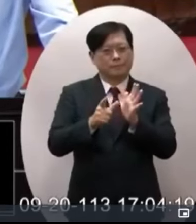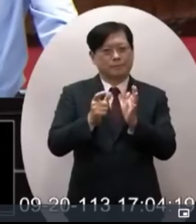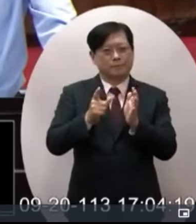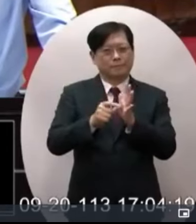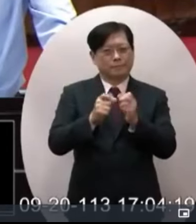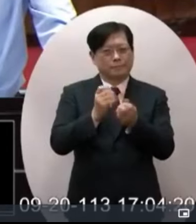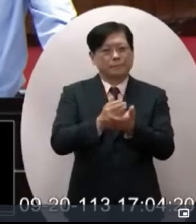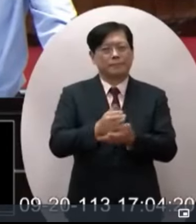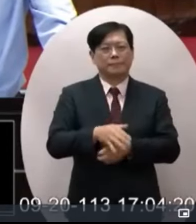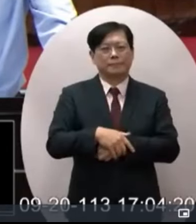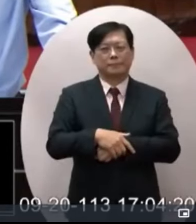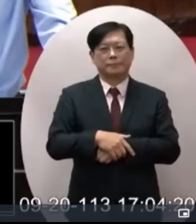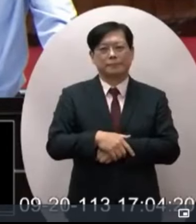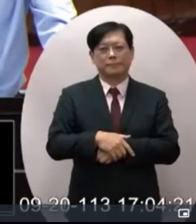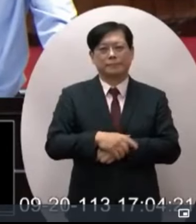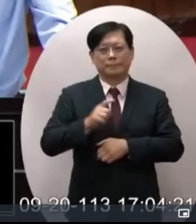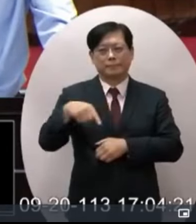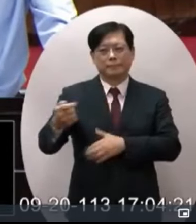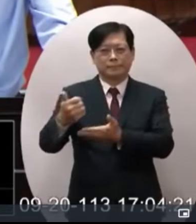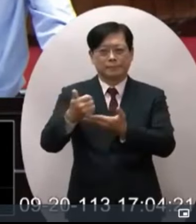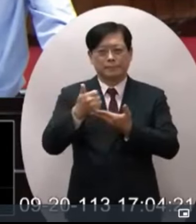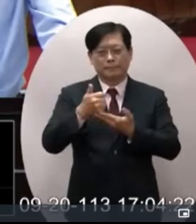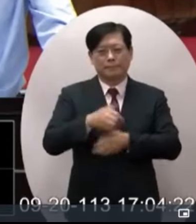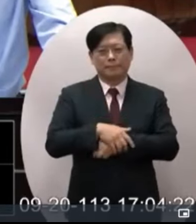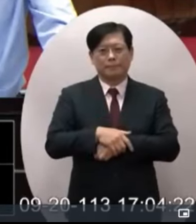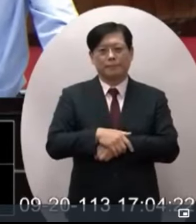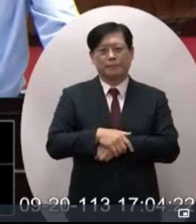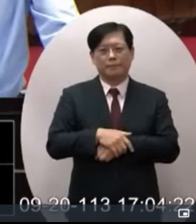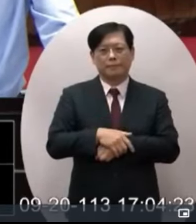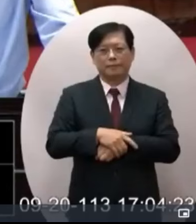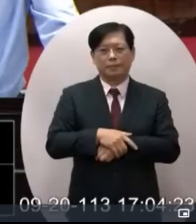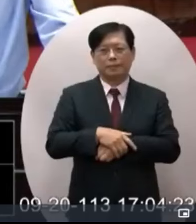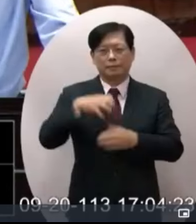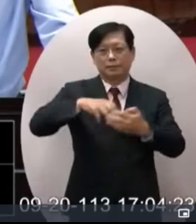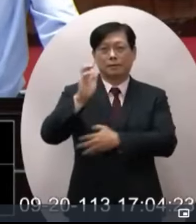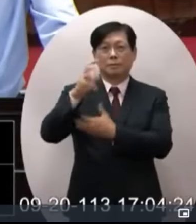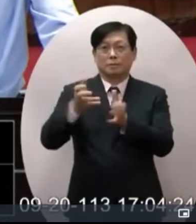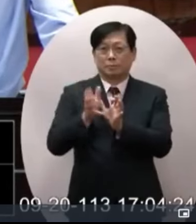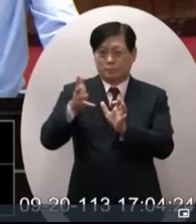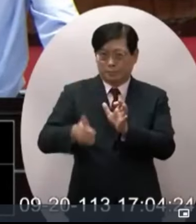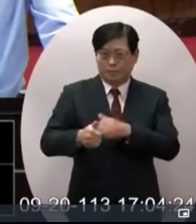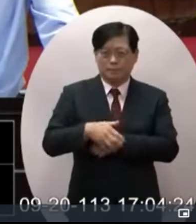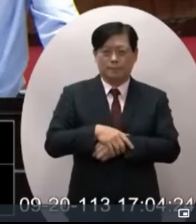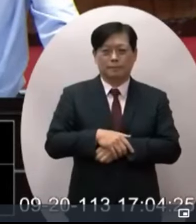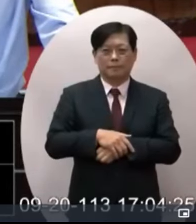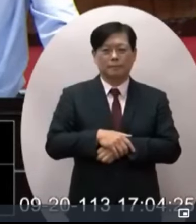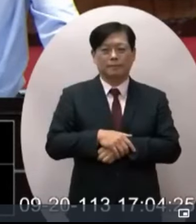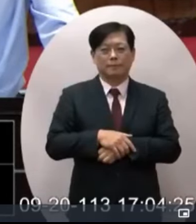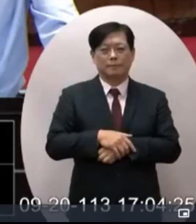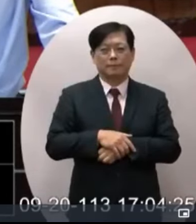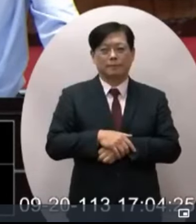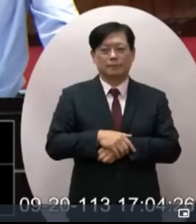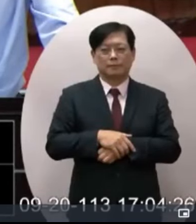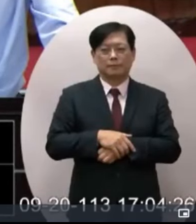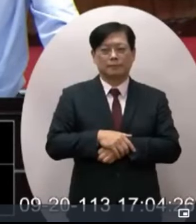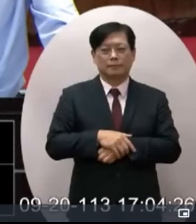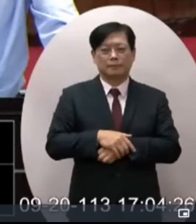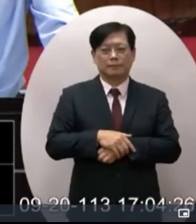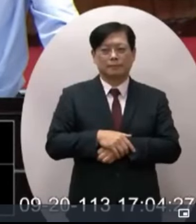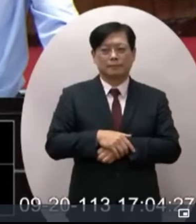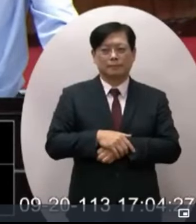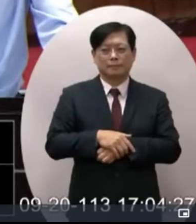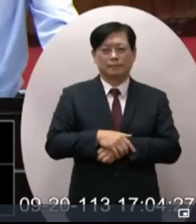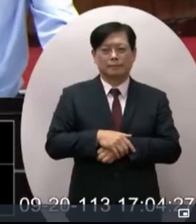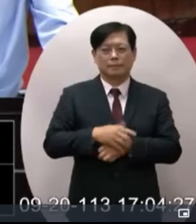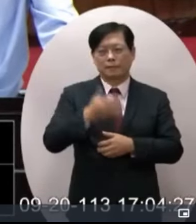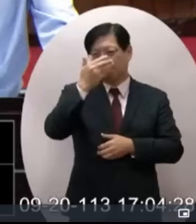一下，我请一下我们的，这包含我们内政部长。 内政部长请。